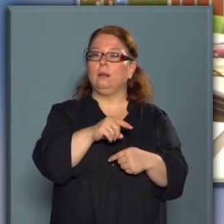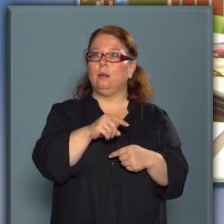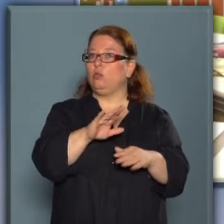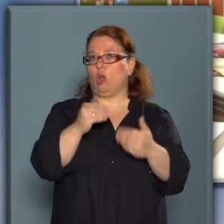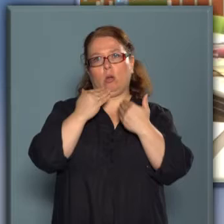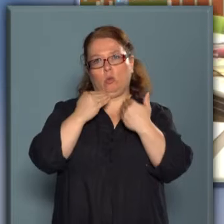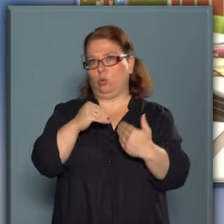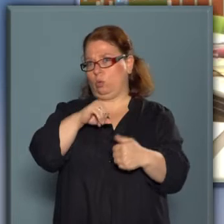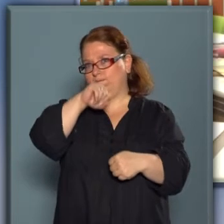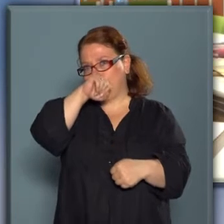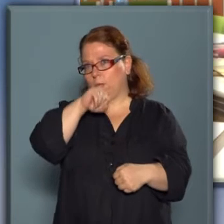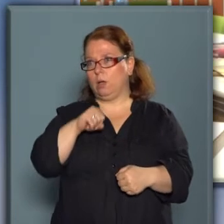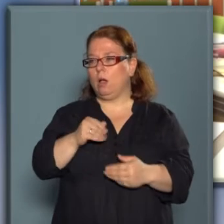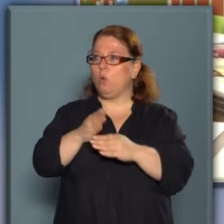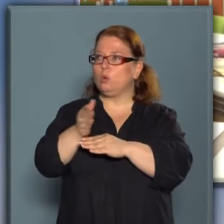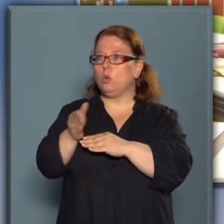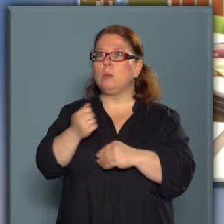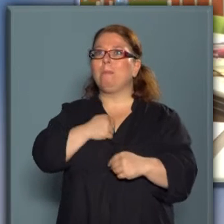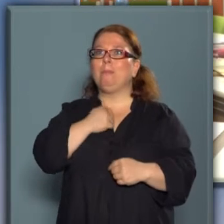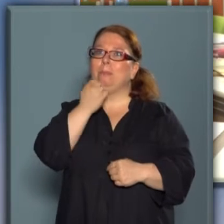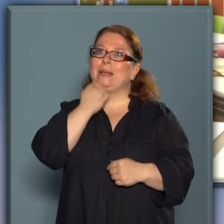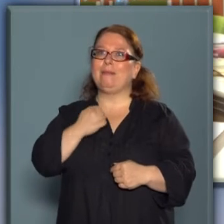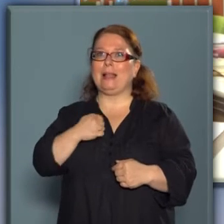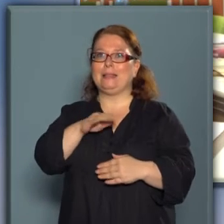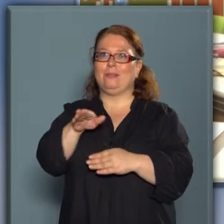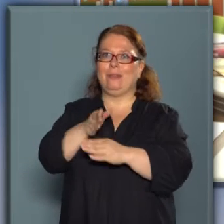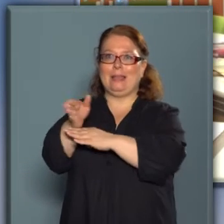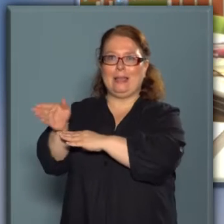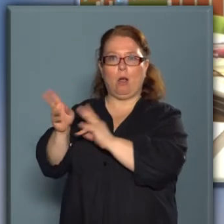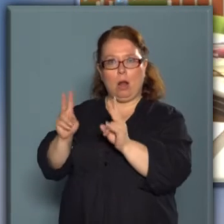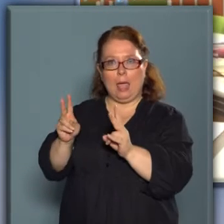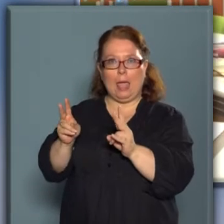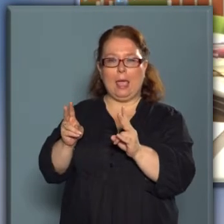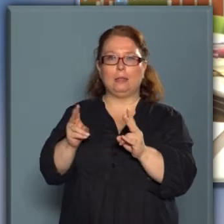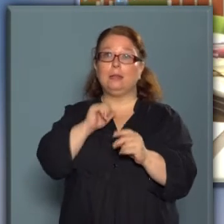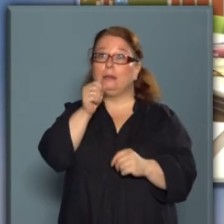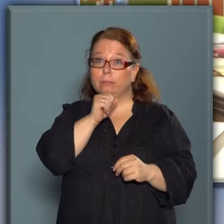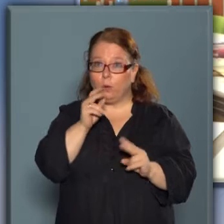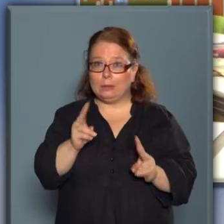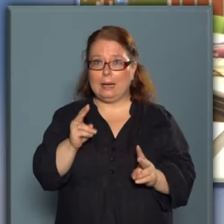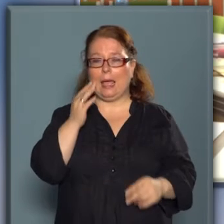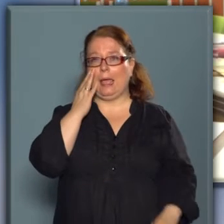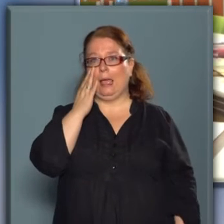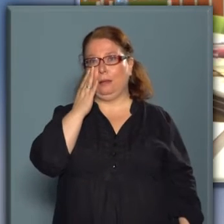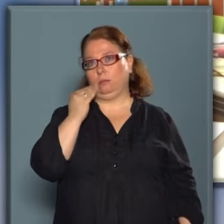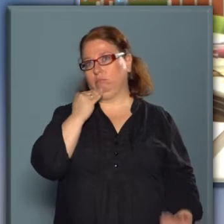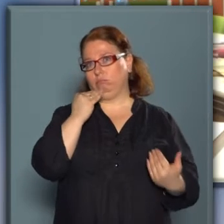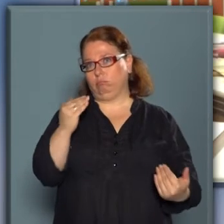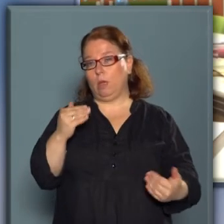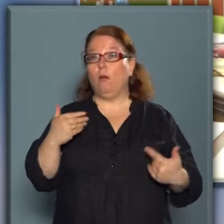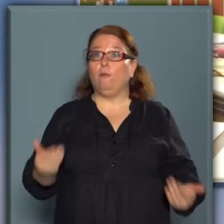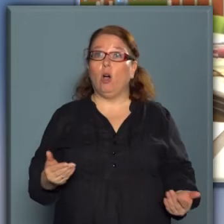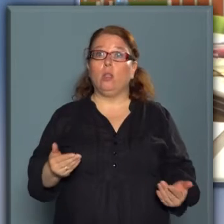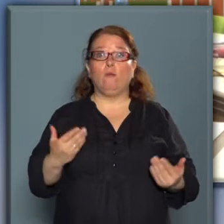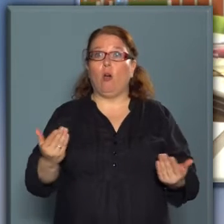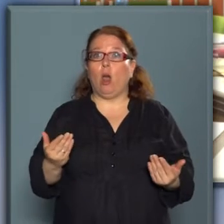soroksáriaknak csak köszönet, aki beenged a privát szférájába, és riportot lehet vele készíteni, vagy